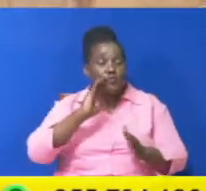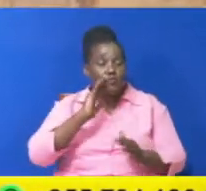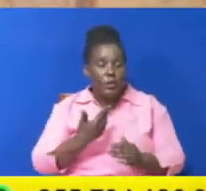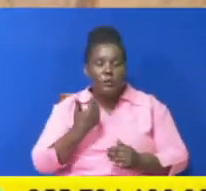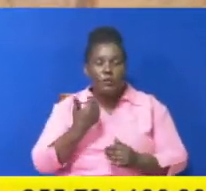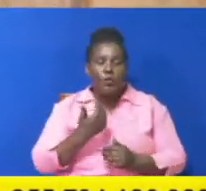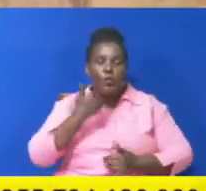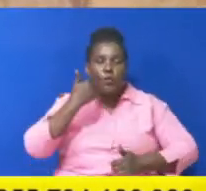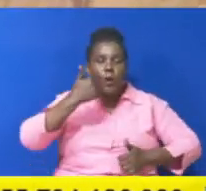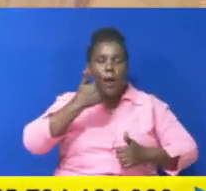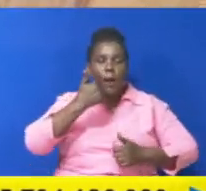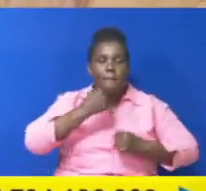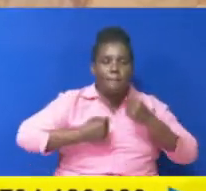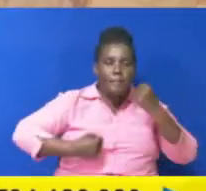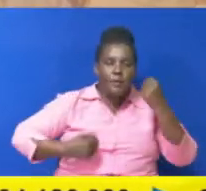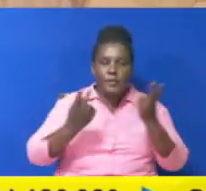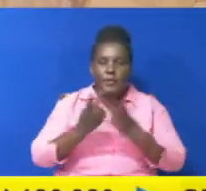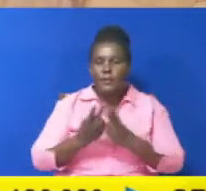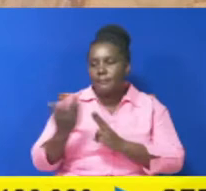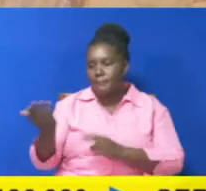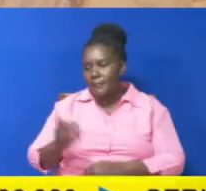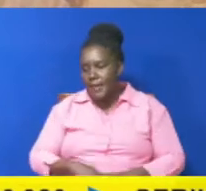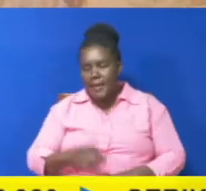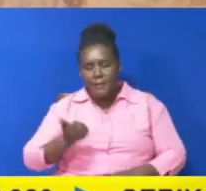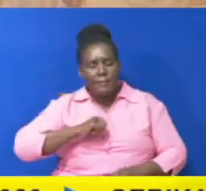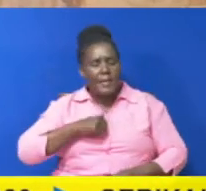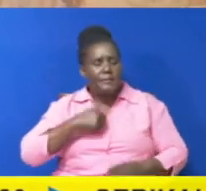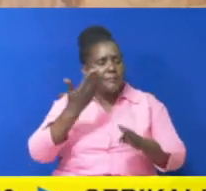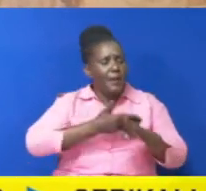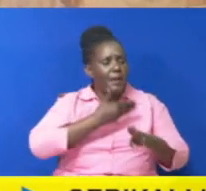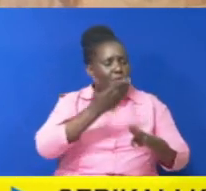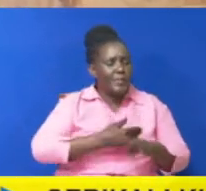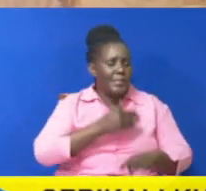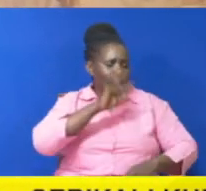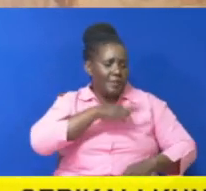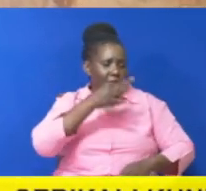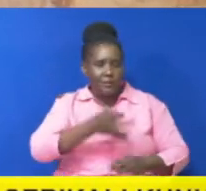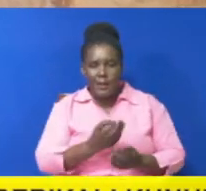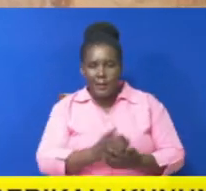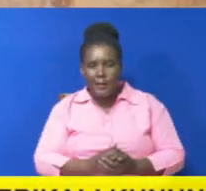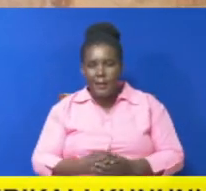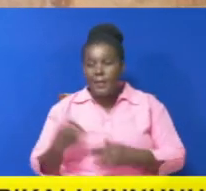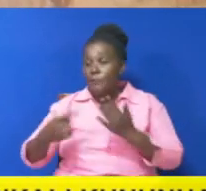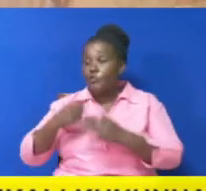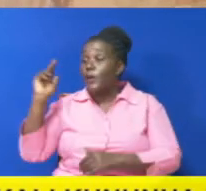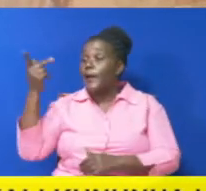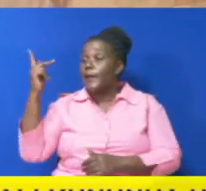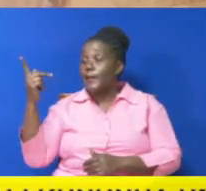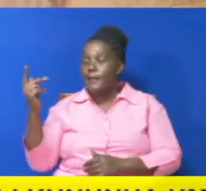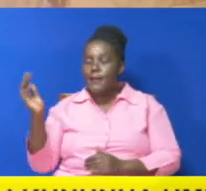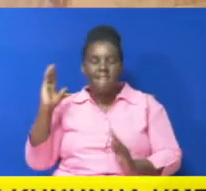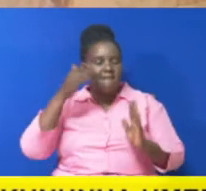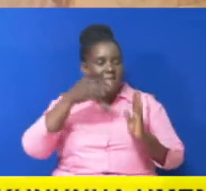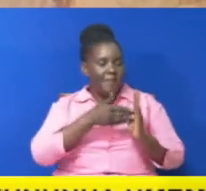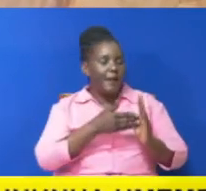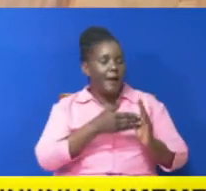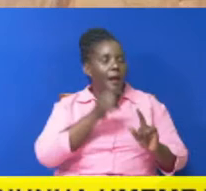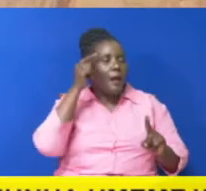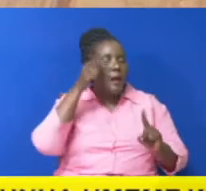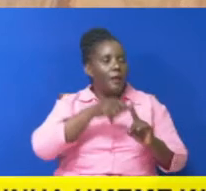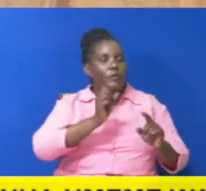hizo. Kulingana na venye nilikuwa nimefanya mazoezi, nimejitolea, nilikuwa tu nikitoka Kenya nikikuja huku nilikuwa nimeamua nitakuja